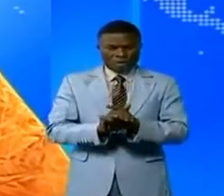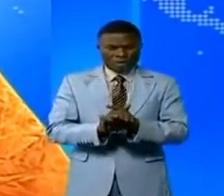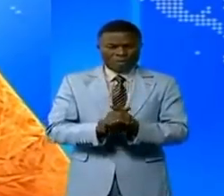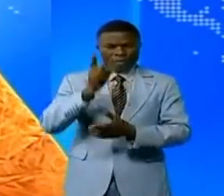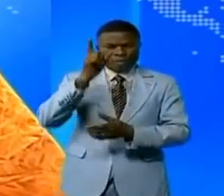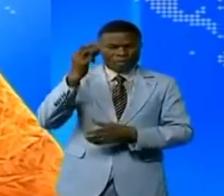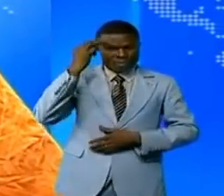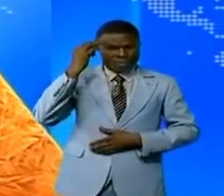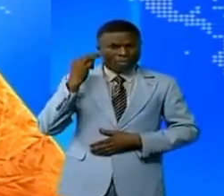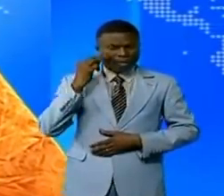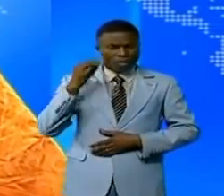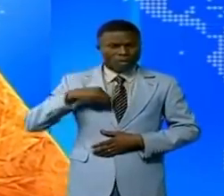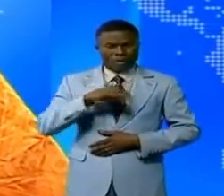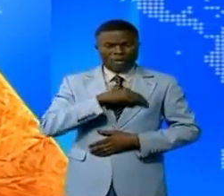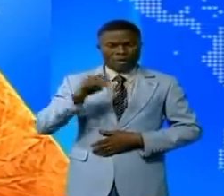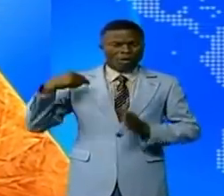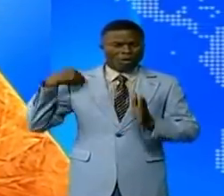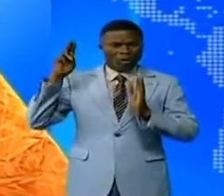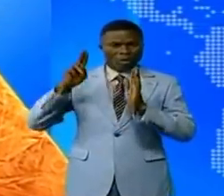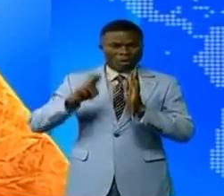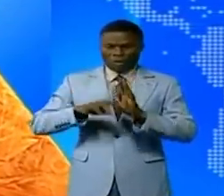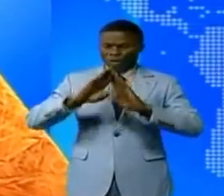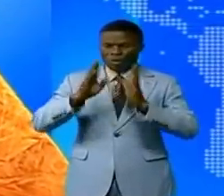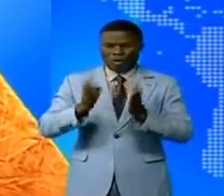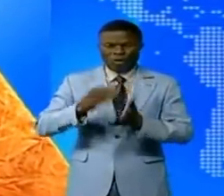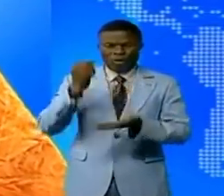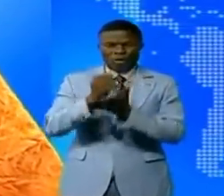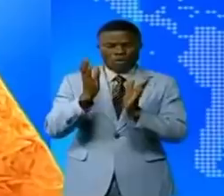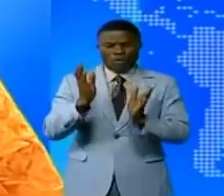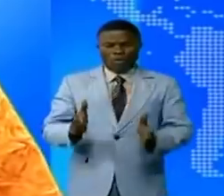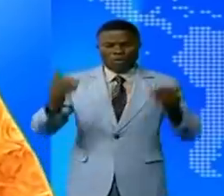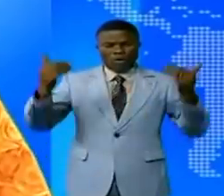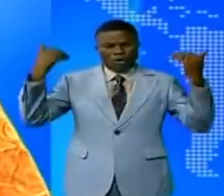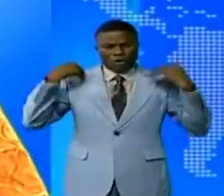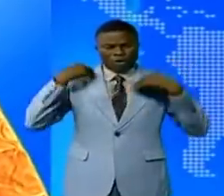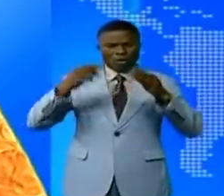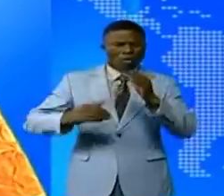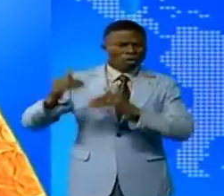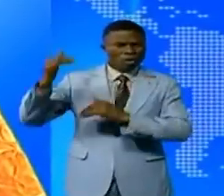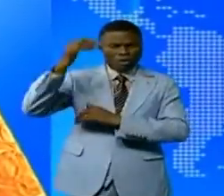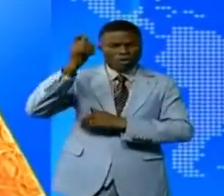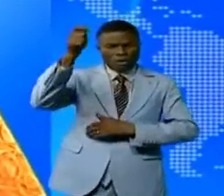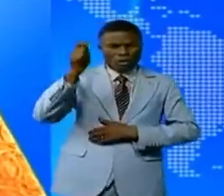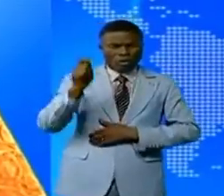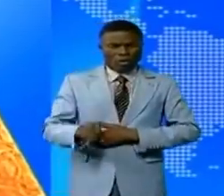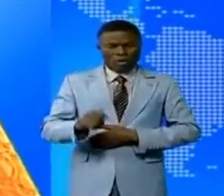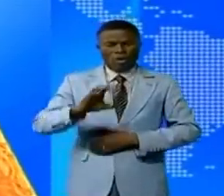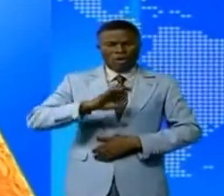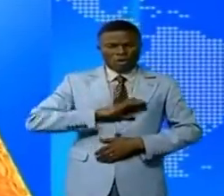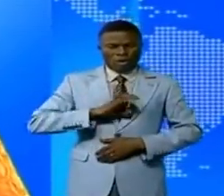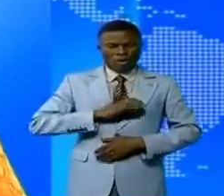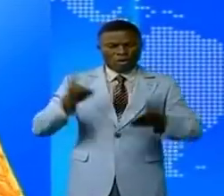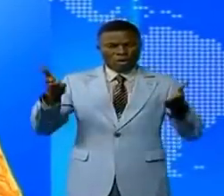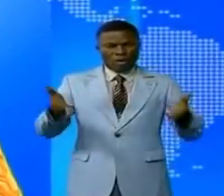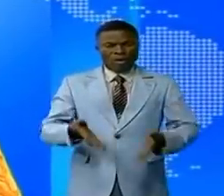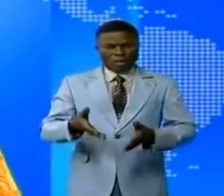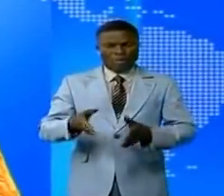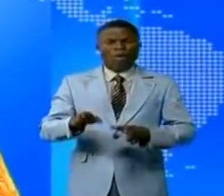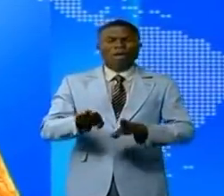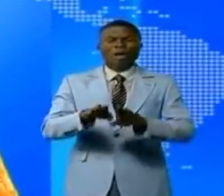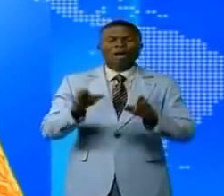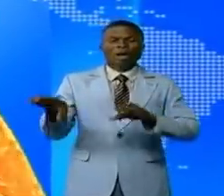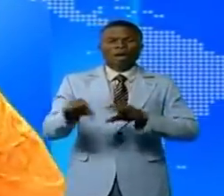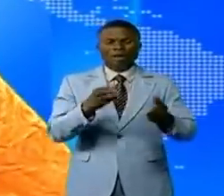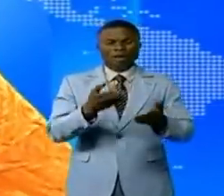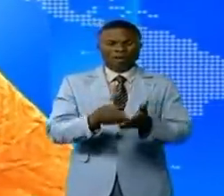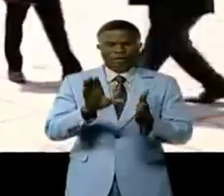Premier ministre, les membres du gouvernement, le corps diplomatique et les officiers supérieurs de l'armée et de la PNC ont répondu présents à ce grand rendez-vous.